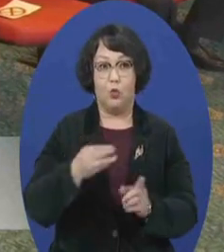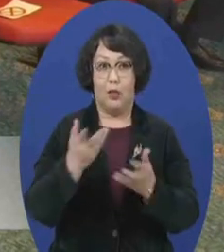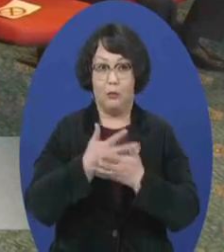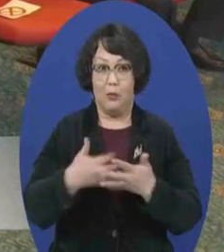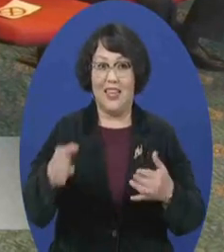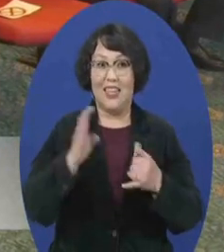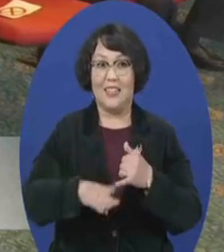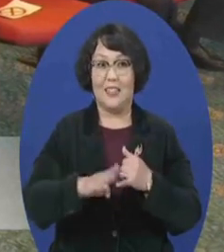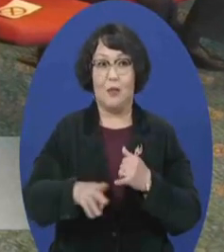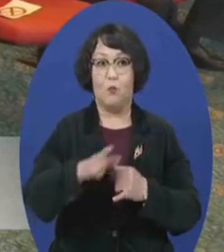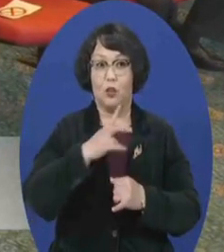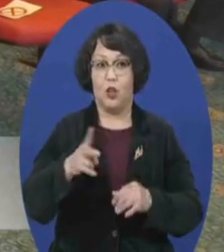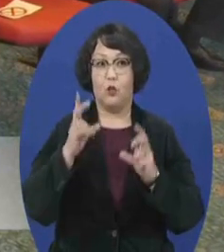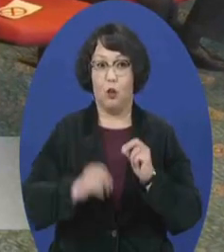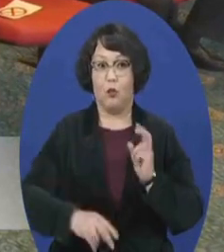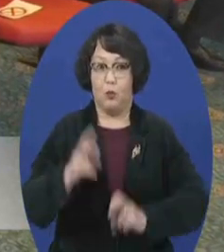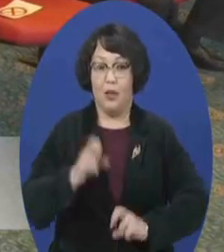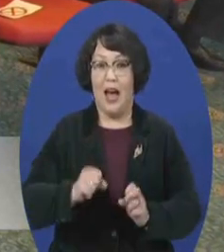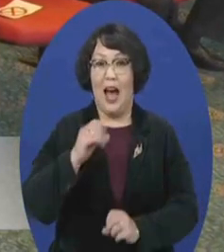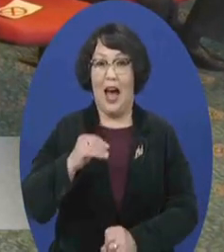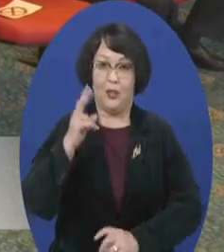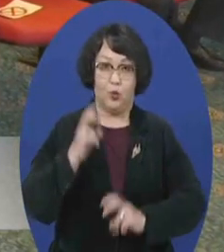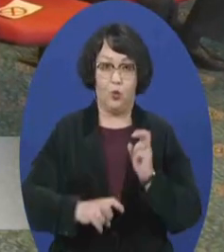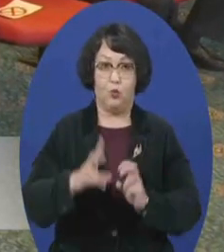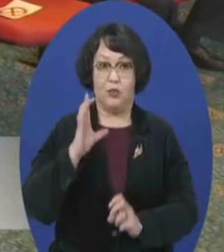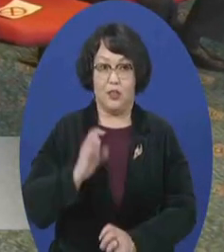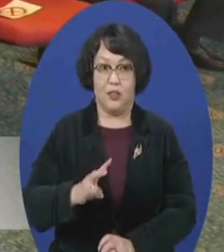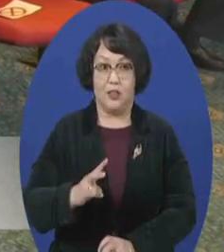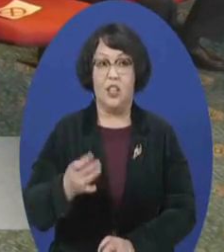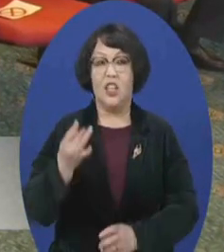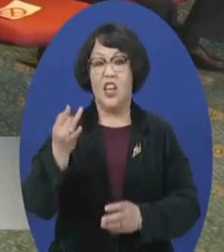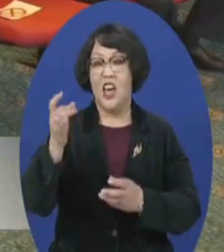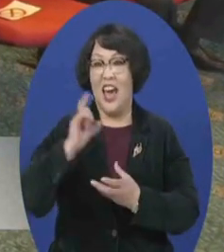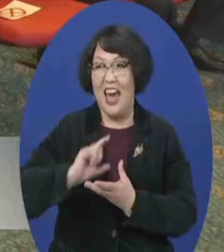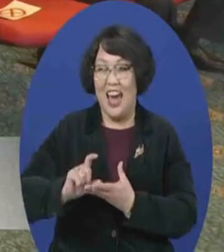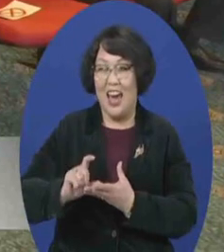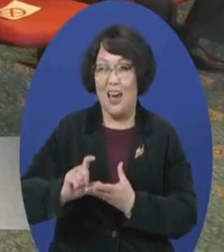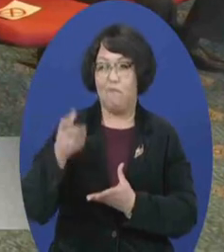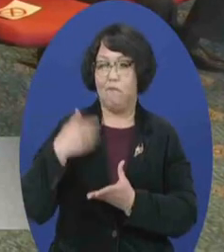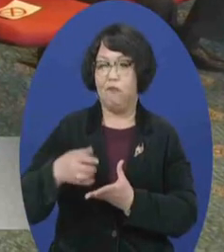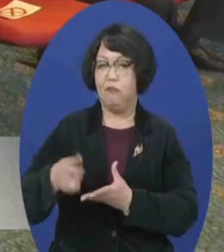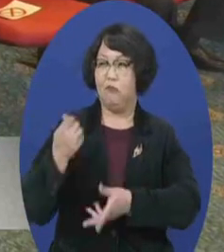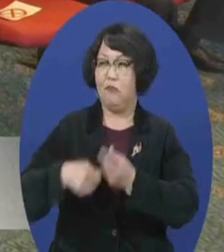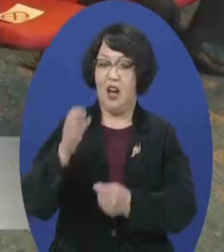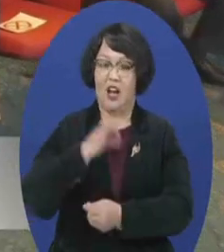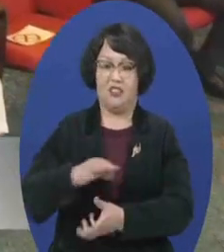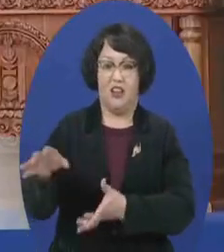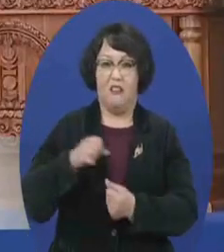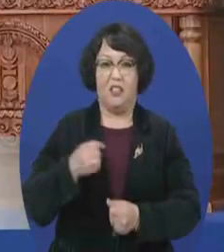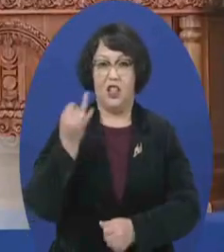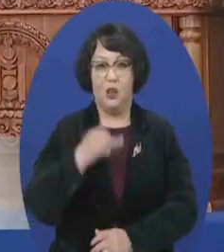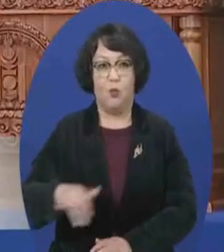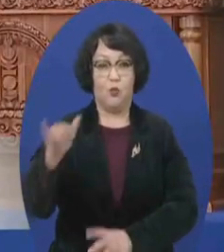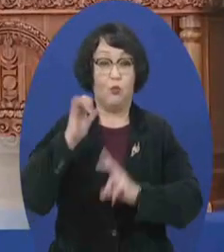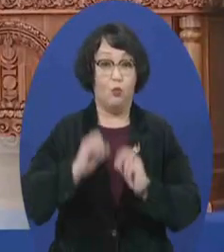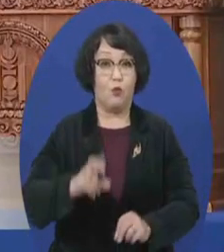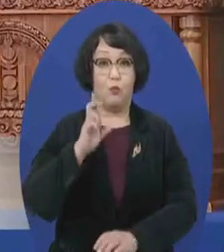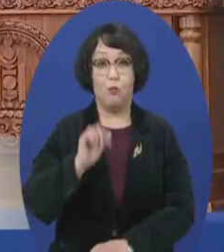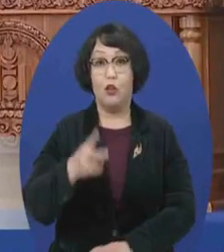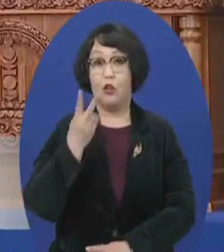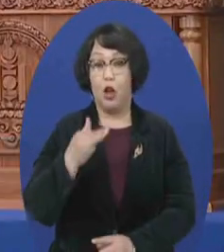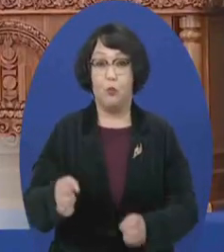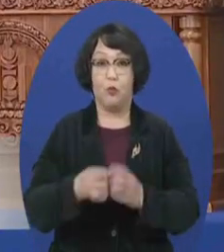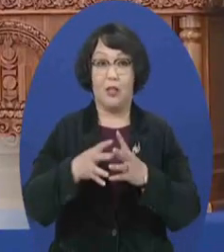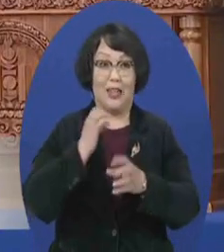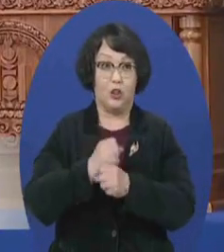бүтээгдэхүүн болгон боловсруулдаг аж үйлдвэрдсэн импорт, экспортлогч орн болох зорилтыг бодит ажил хэрэг болгохын